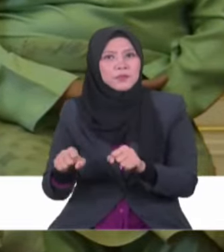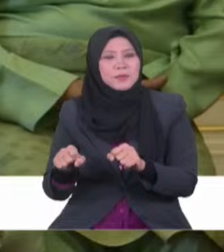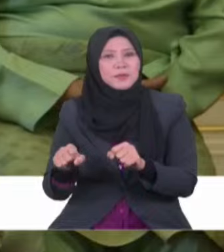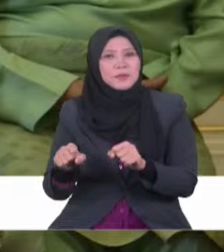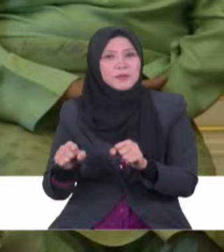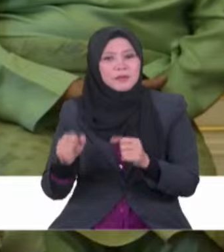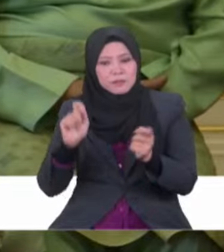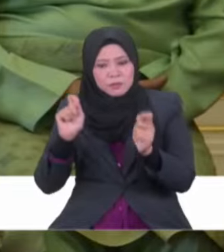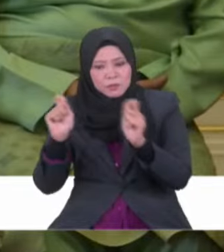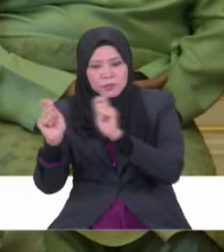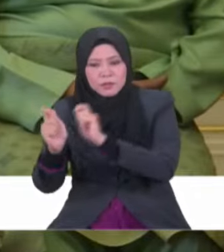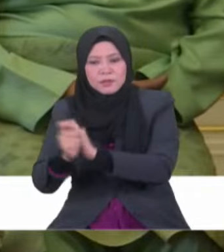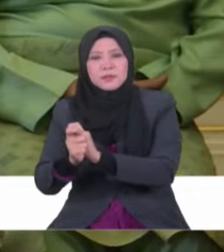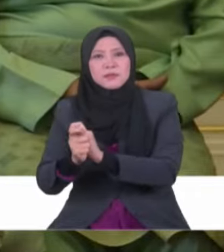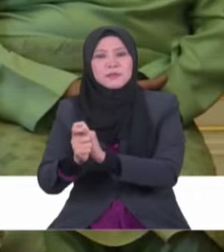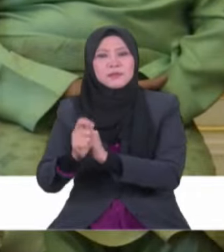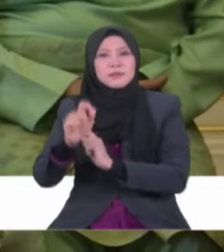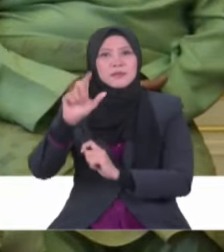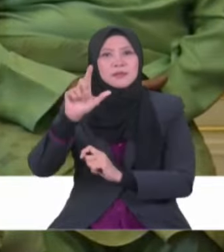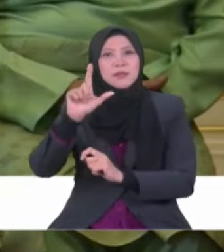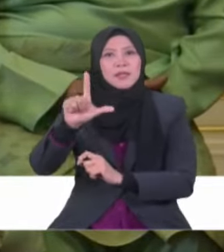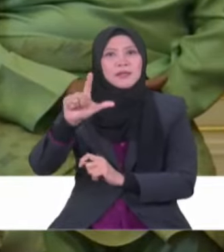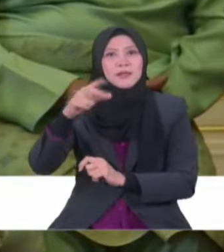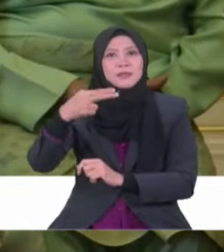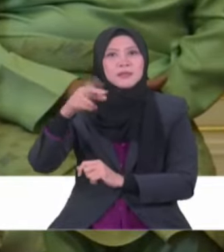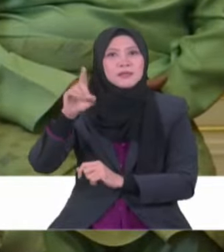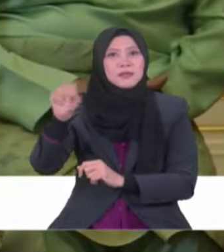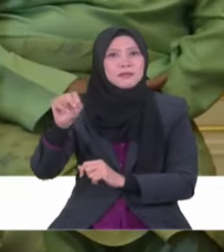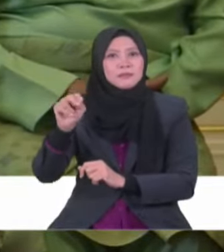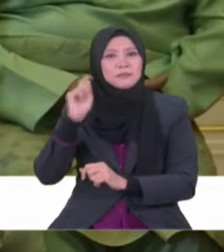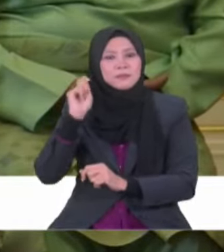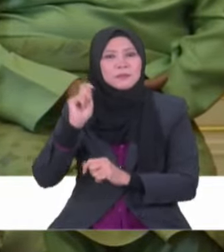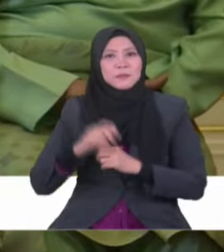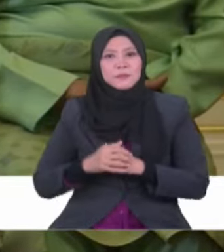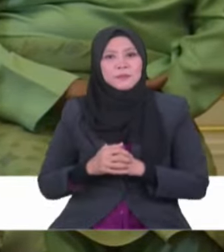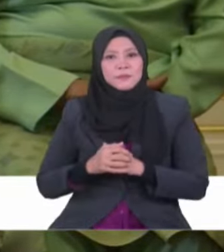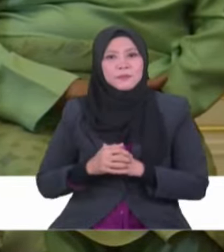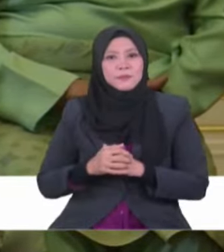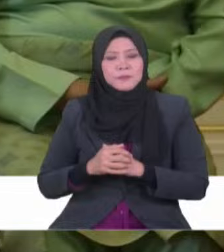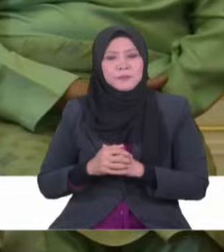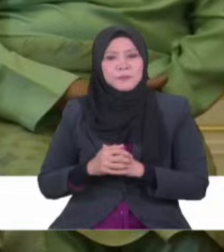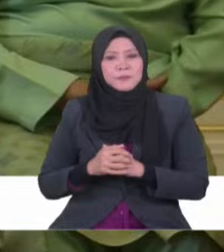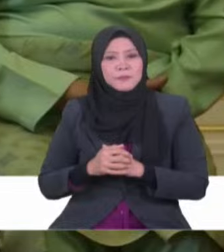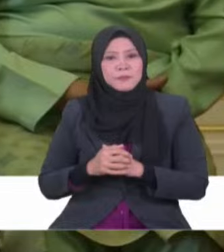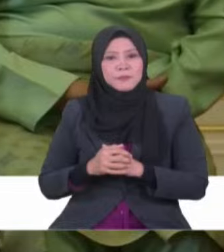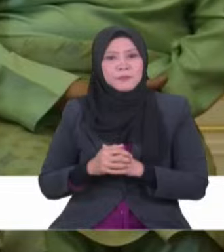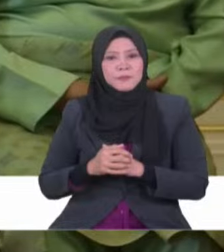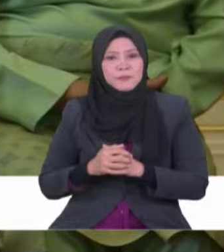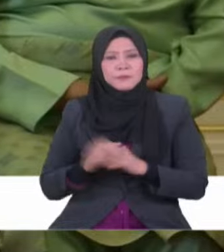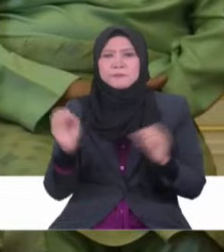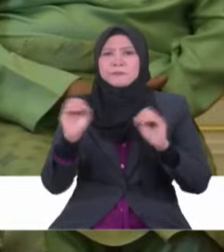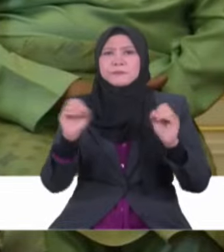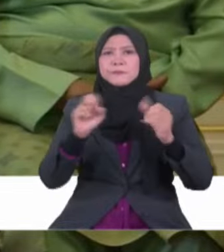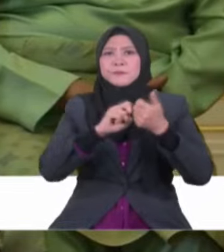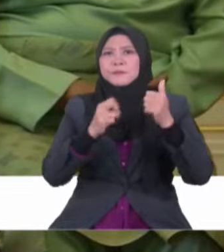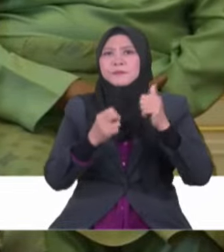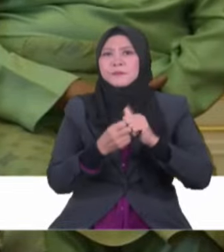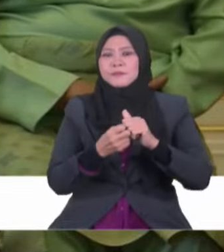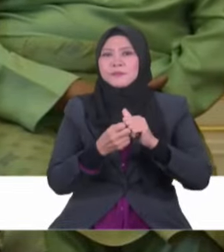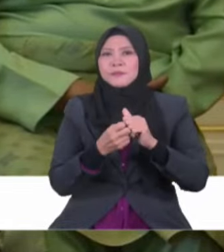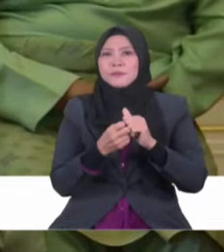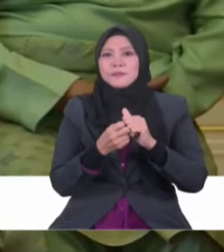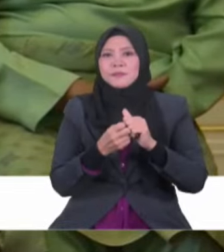pindaan dalam akta RGN sedia ada kan? Setakat yang saya kaji, tidak ada permasalahan tersebut. Dia beri